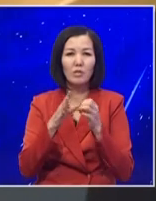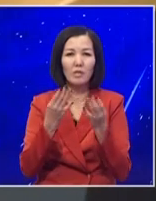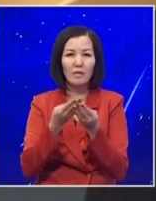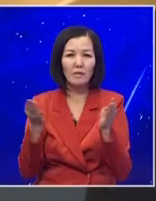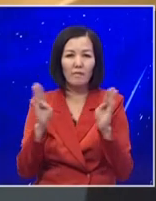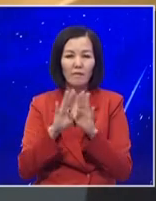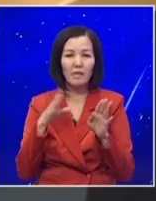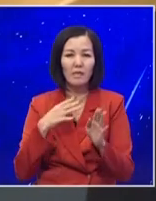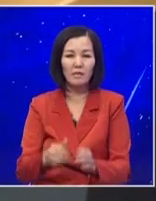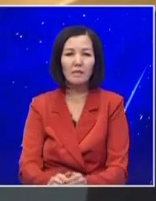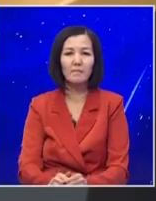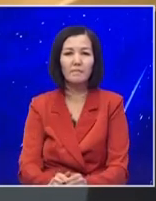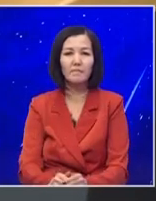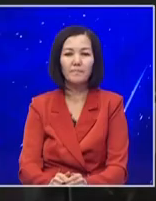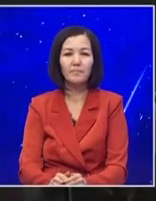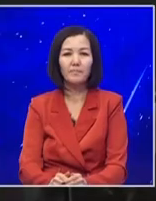карантина.